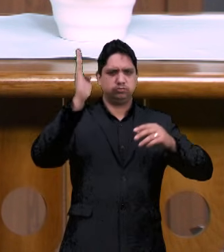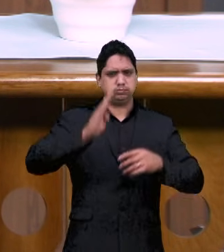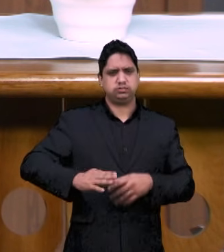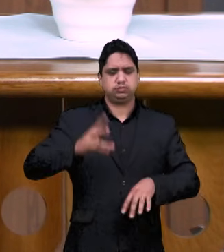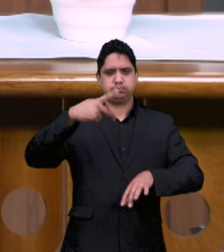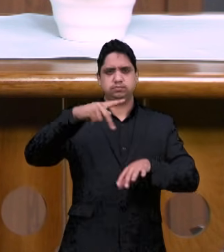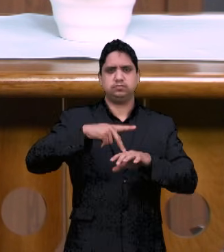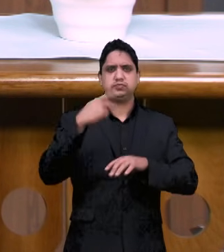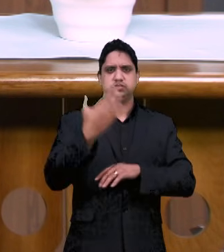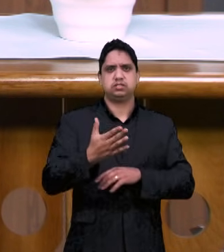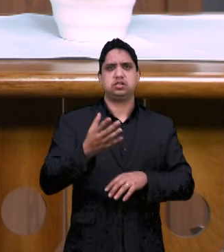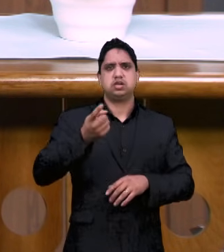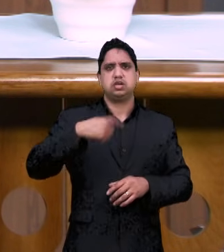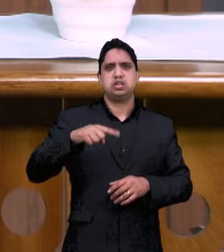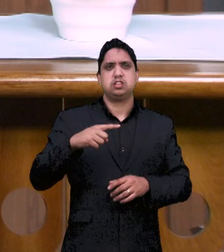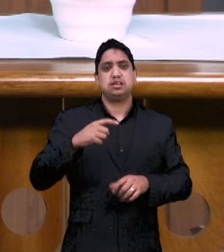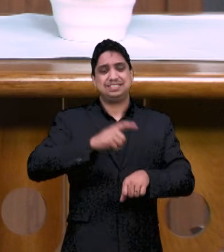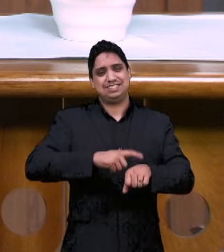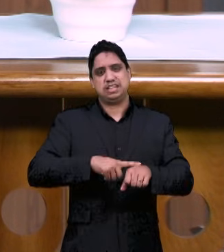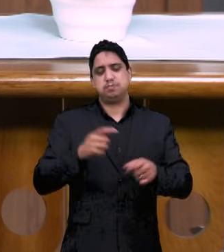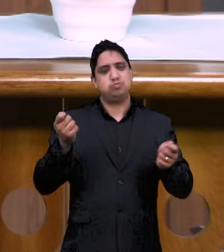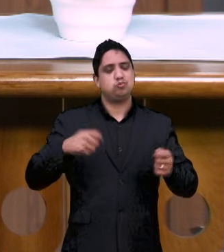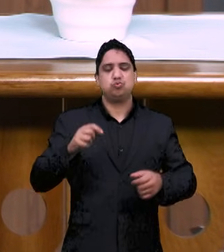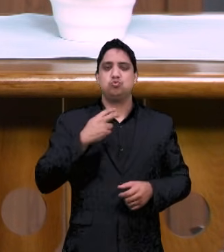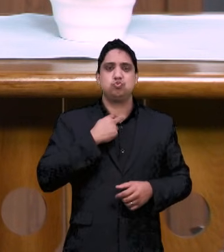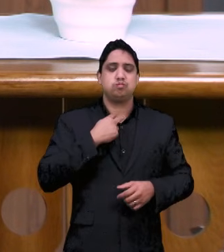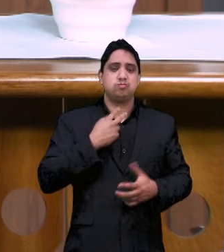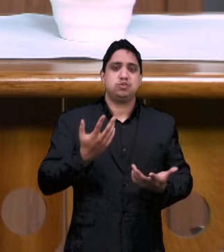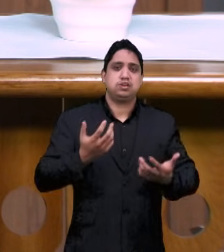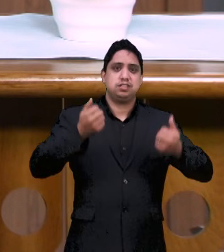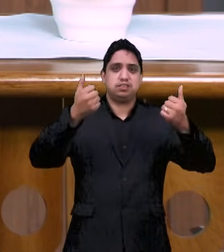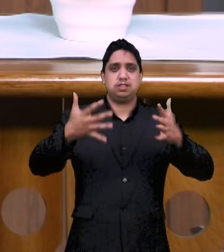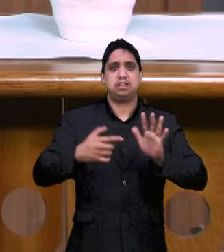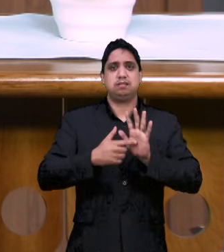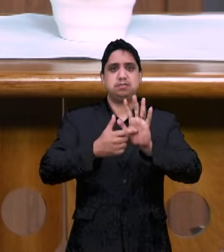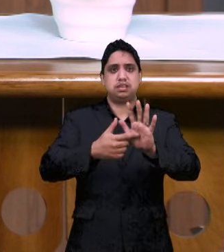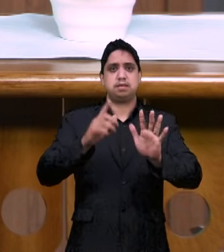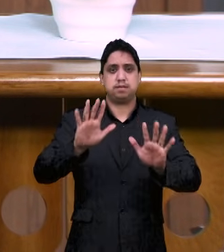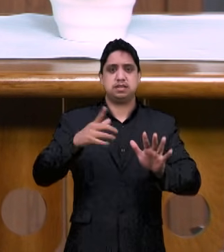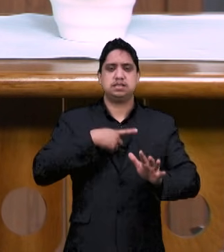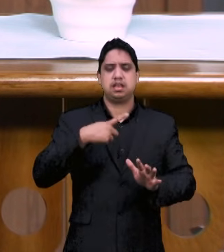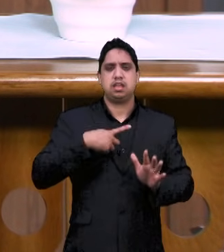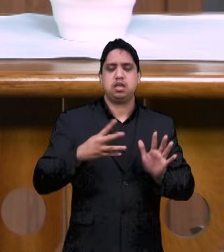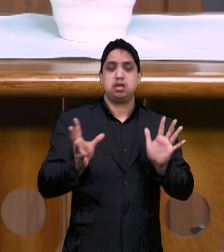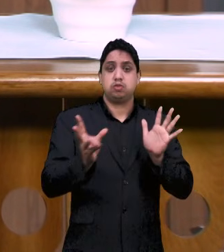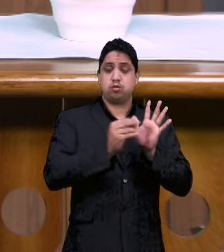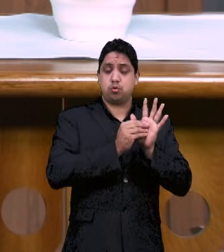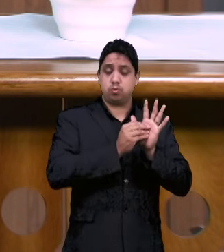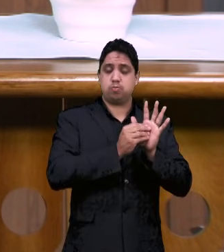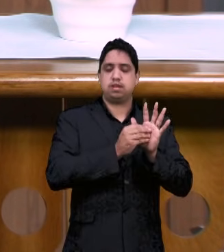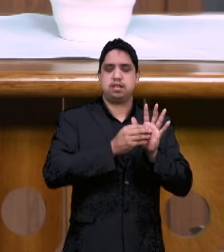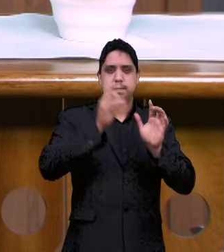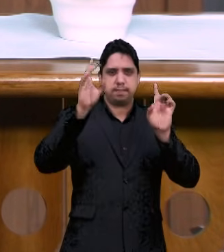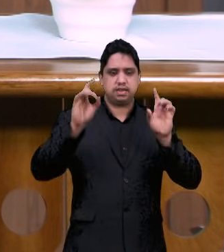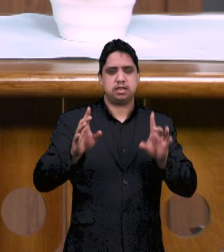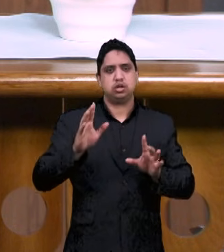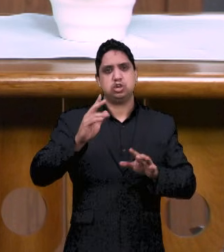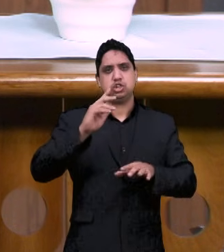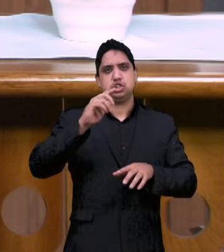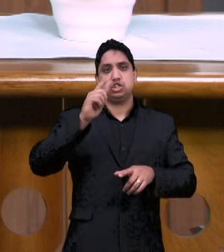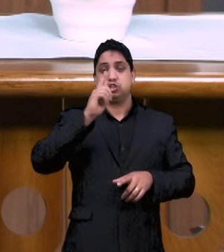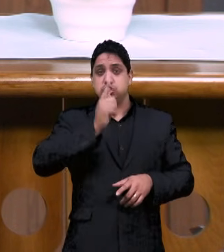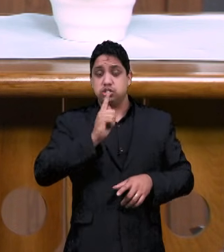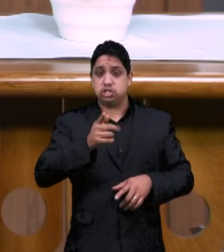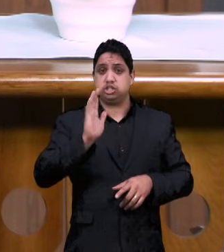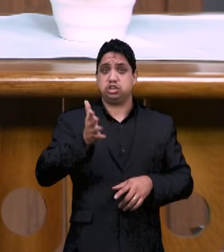Brésil et à l'étranger, et par des questions de temps, nous n'avons pas comment présenter ici. Mais nous avons une publication spéciale, en plus de